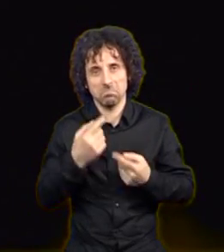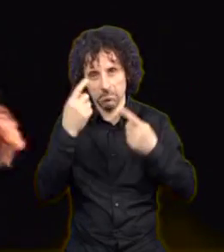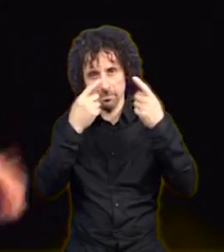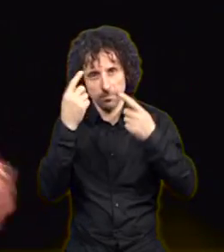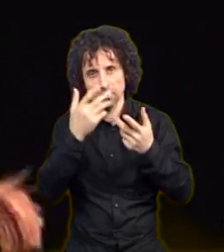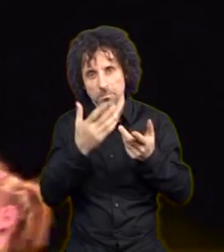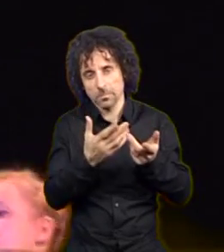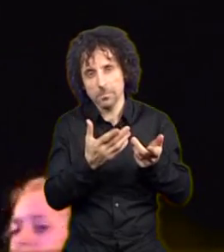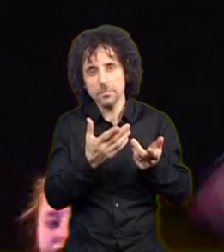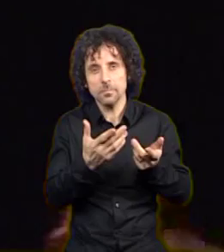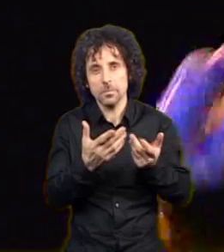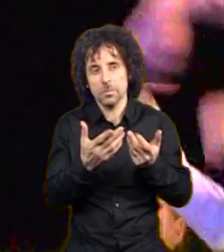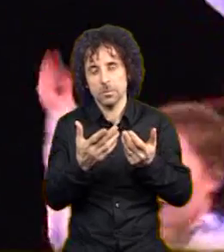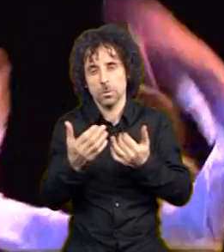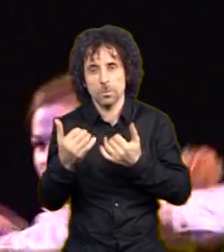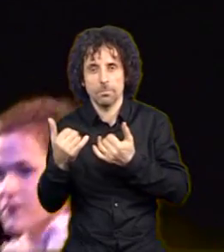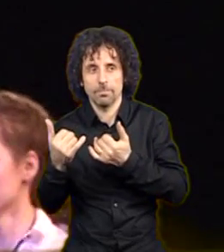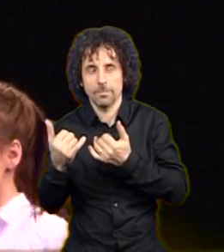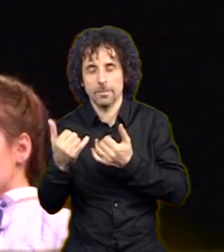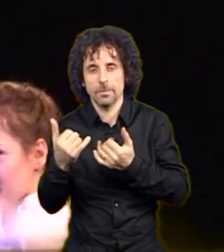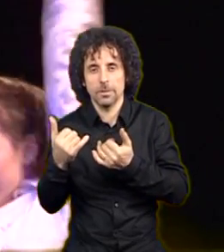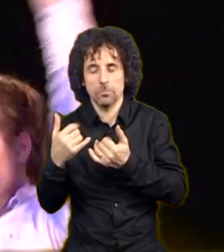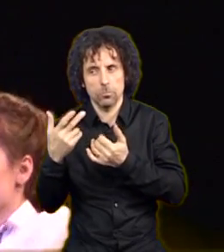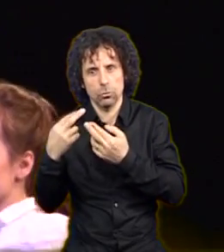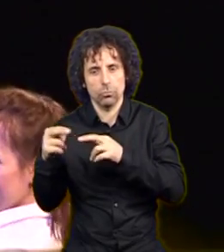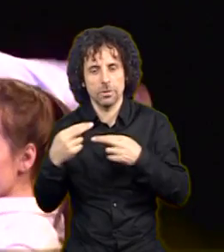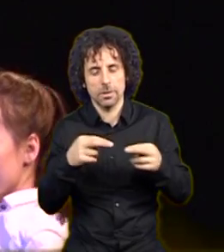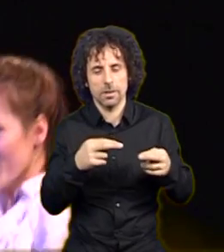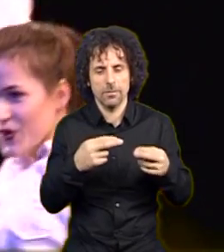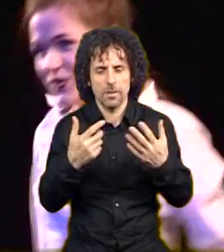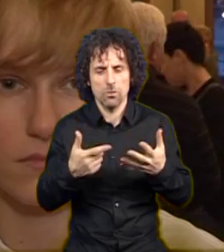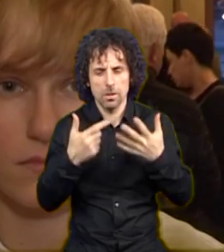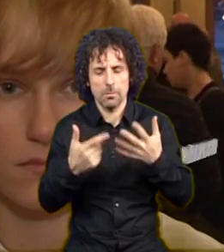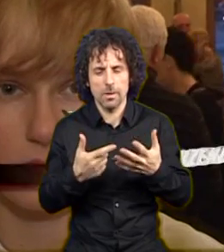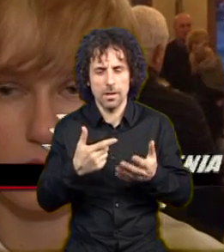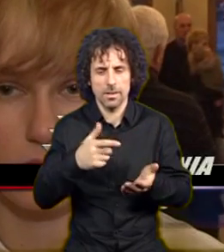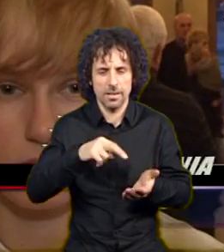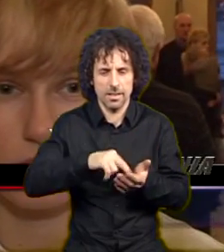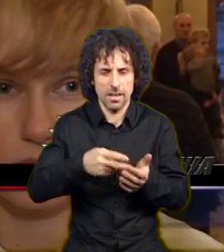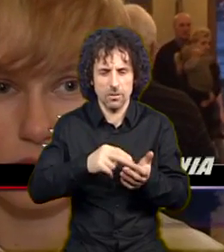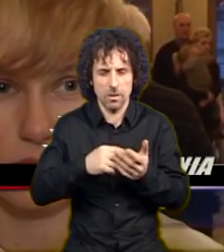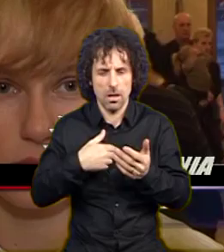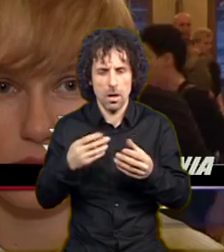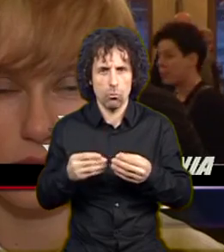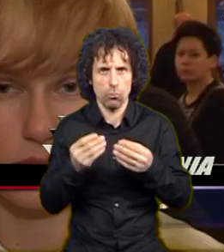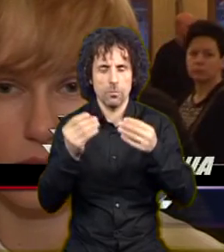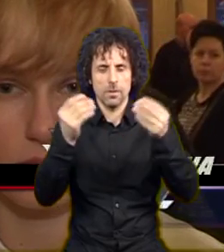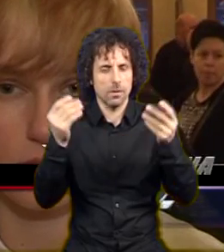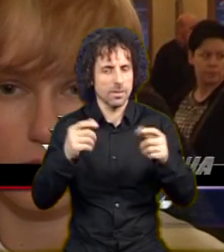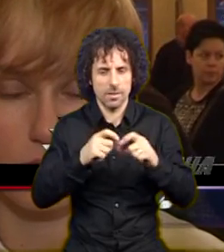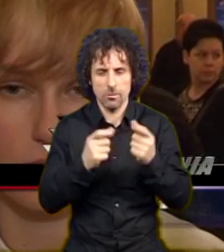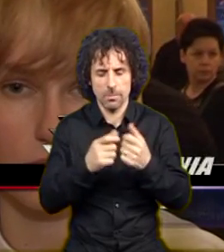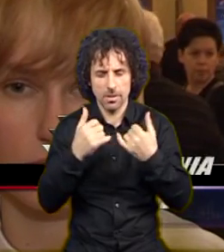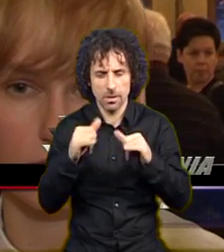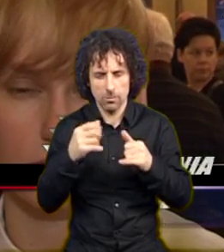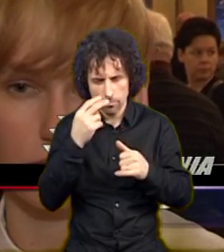myślimy, że to odgróżnia nas od innych studii tanecznych. Myślę, że od tych siedmiu lat, kiedy tańczę, to bardzo się rozwinęłam